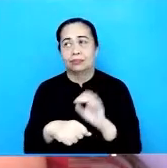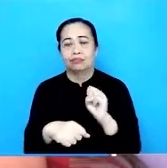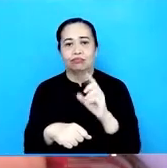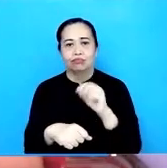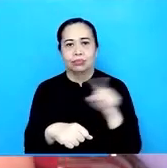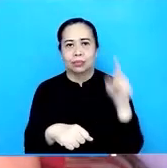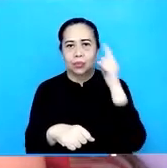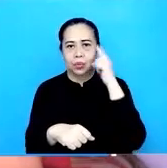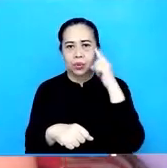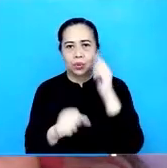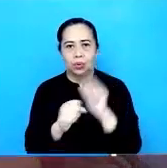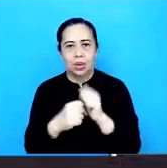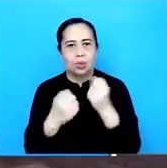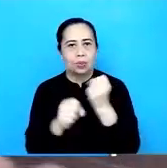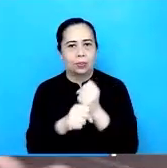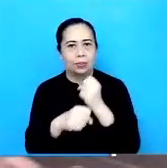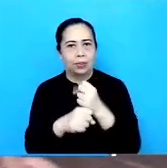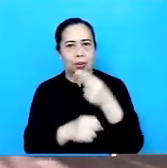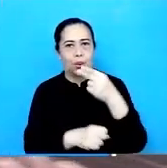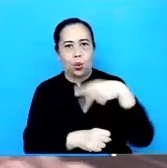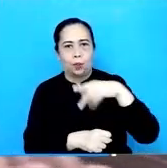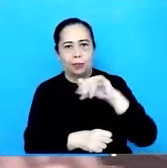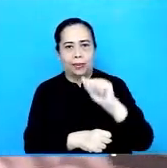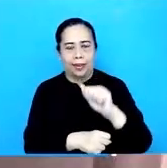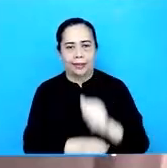alam niya is paano gumawa ng hopya.